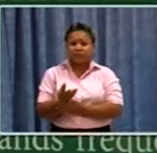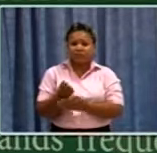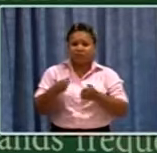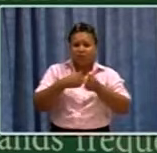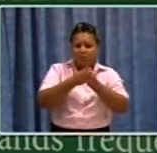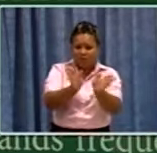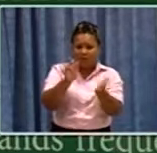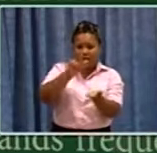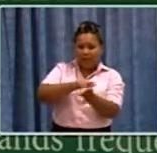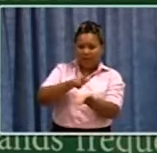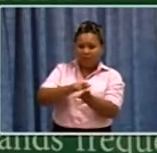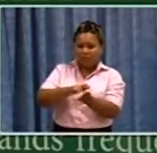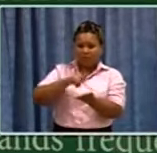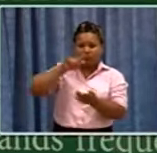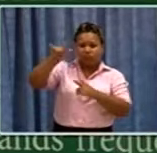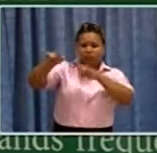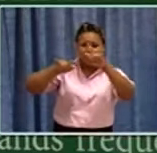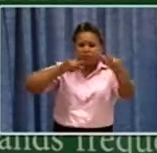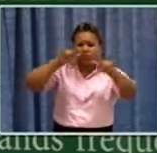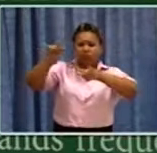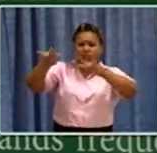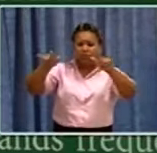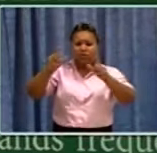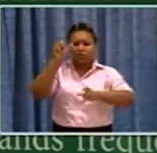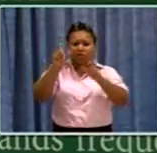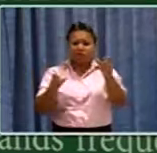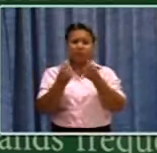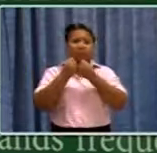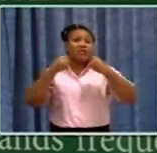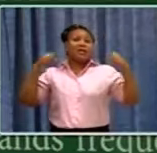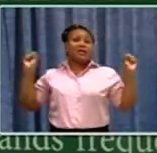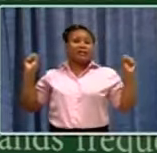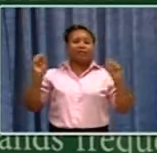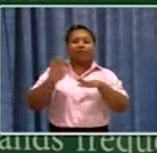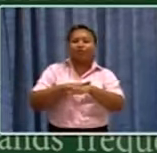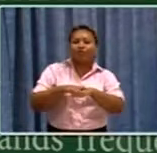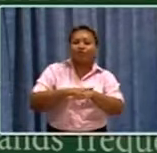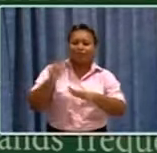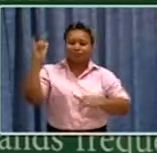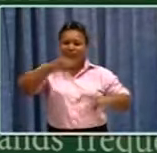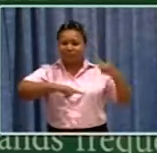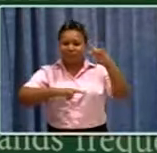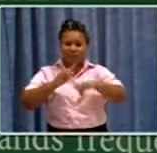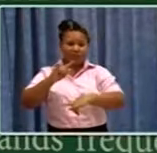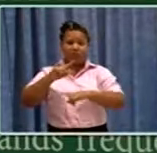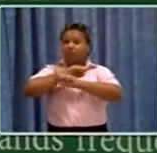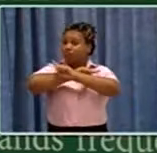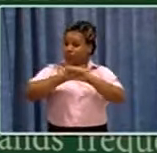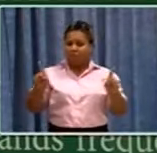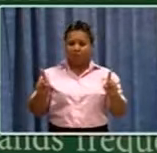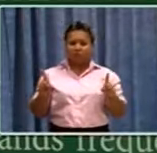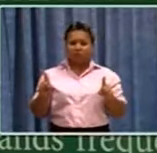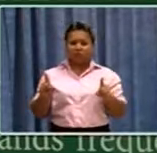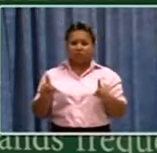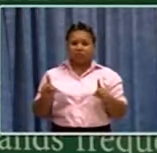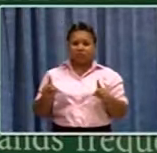pour sortir avant l'air, pour dire qu'il si ou dans tel pays où n'a pas droit à rentrer. Et ici, tel bon voyageur pour n'a pas